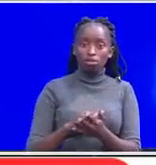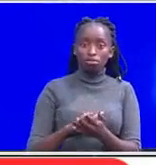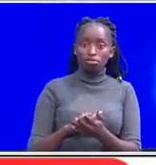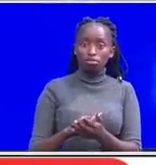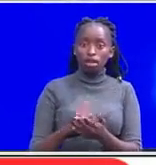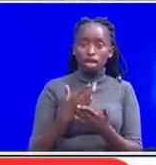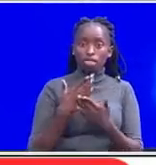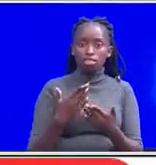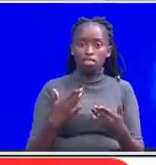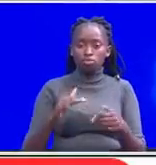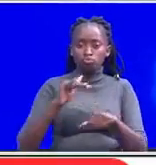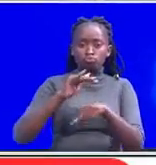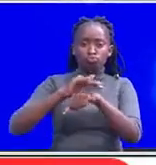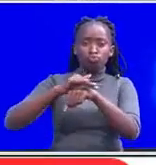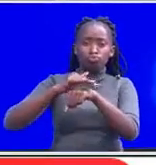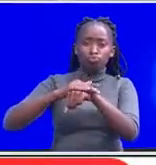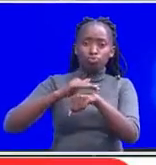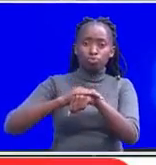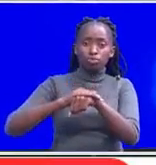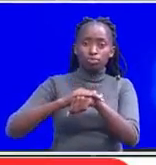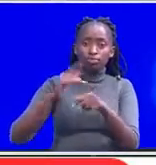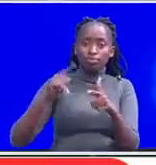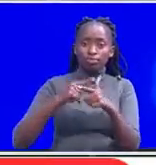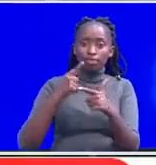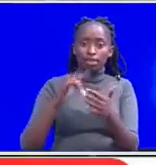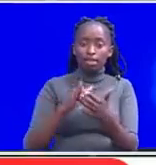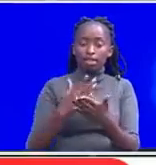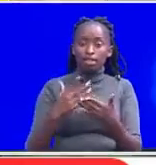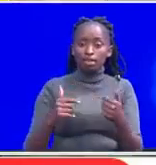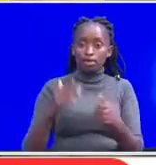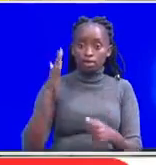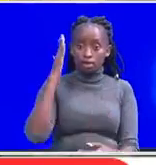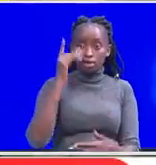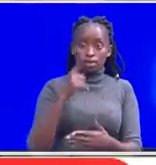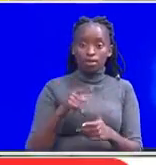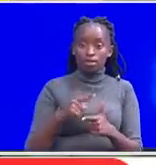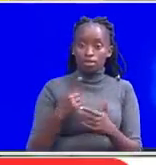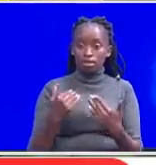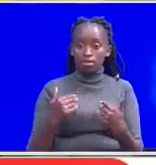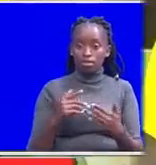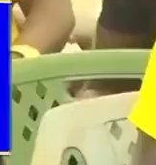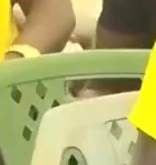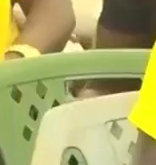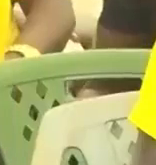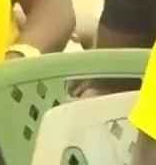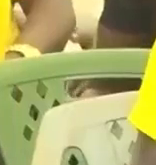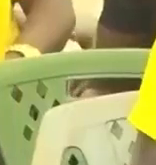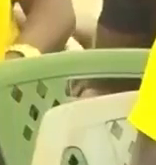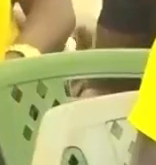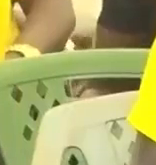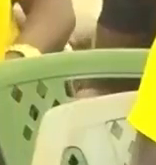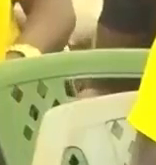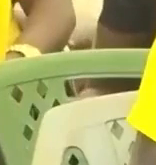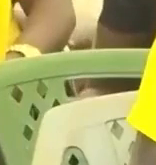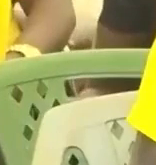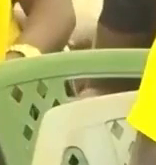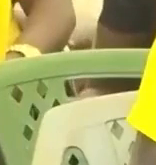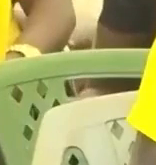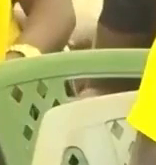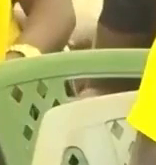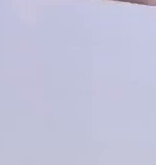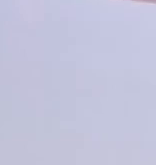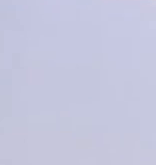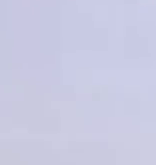mambo iko sawa. Ile kitu wanajua ni safari. Wanji Sostin, TV 47.